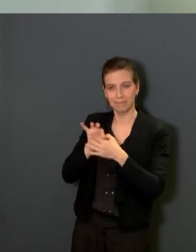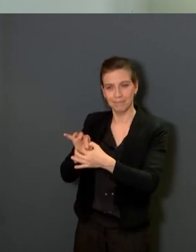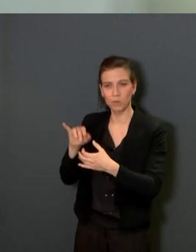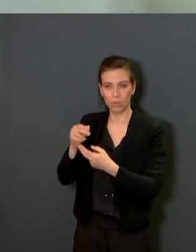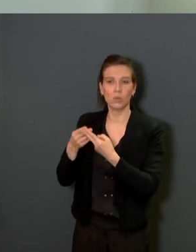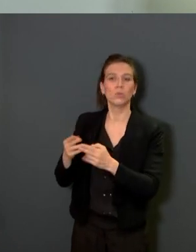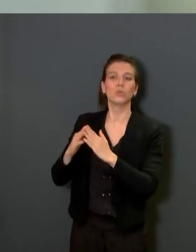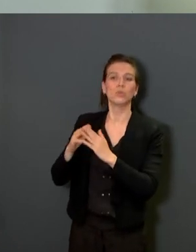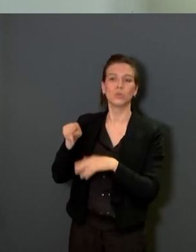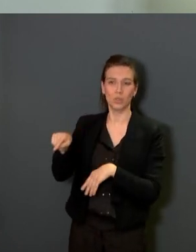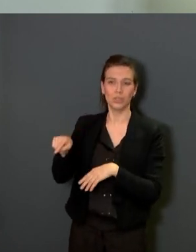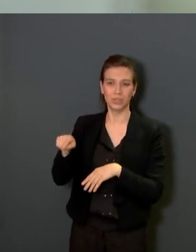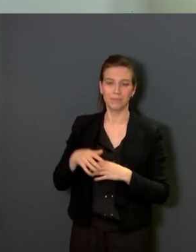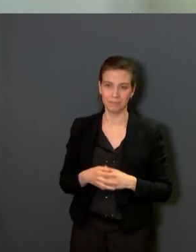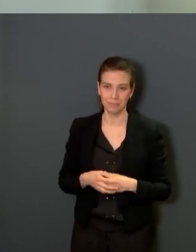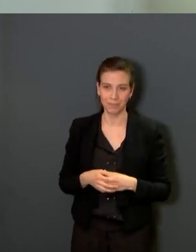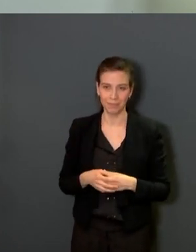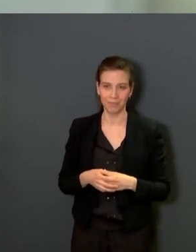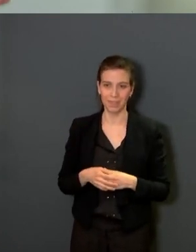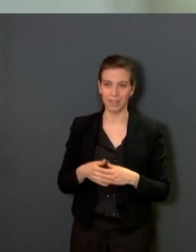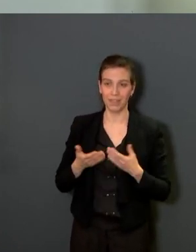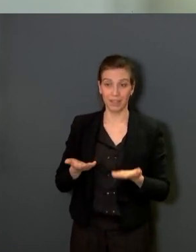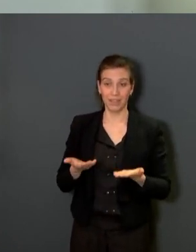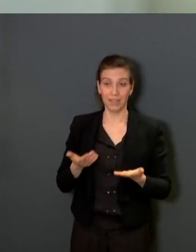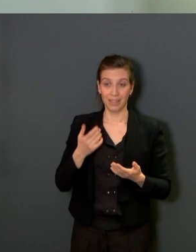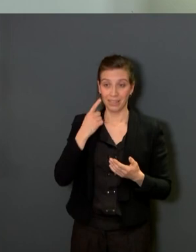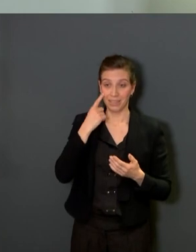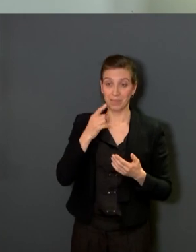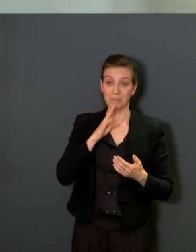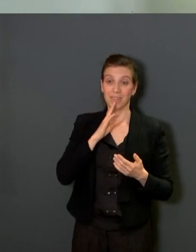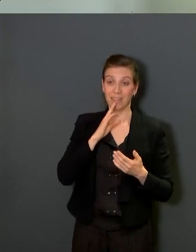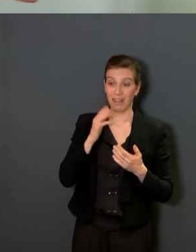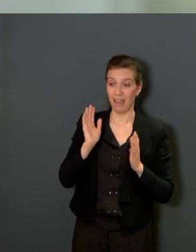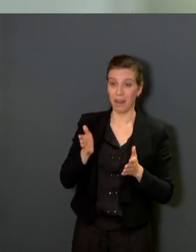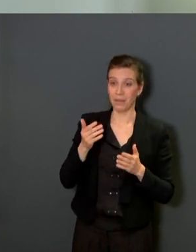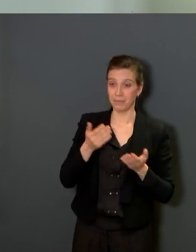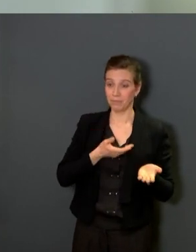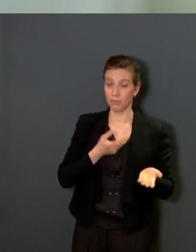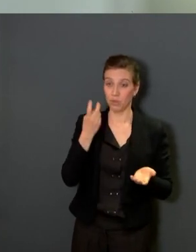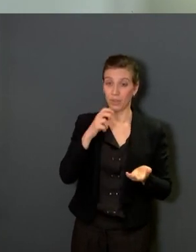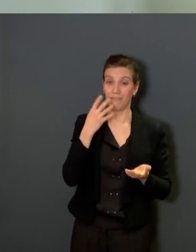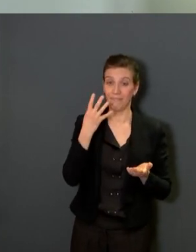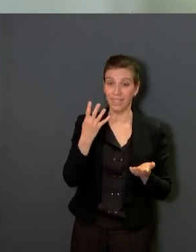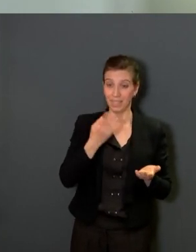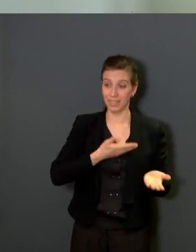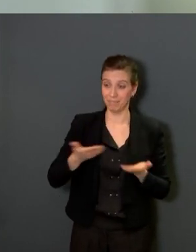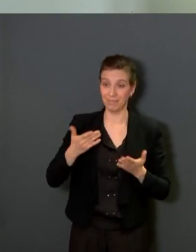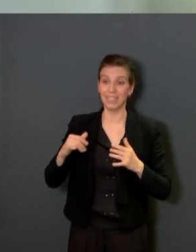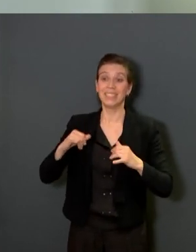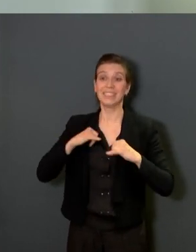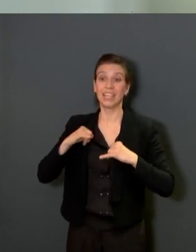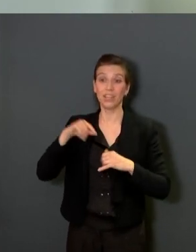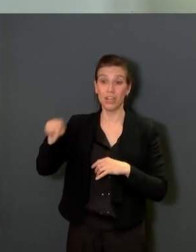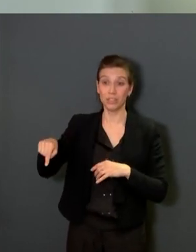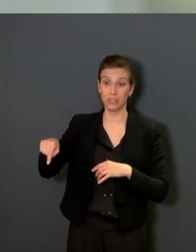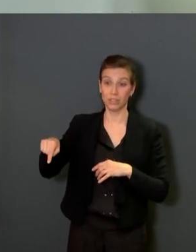middag 204 opnames geteld. Het is altijd een gegeven van de 24 uur die gepasseerd zijn.